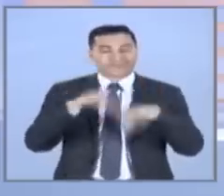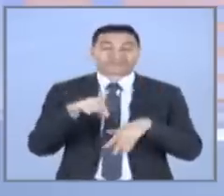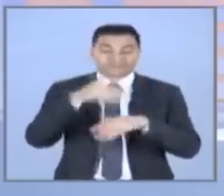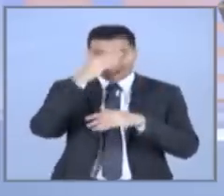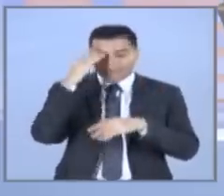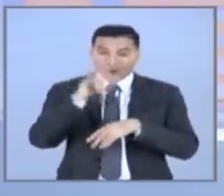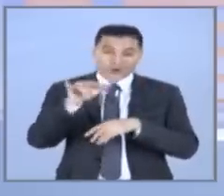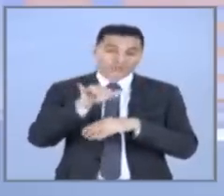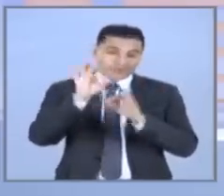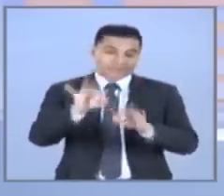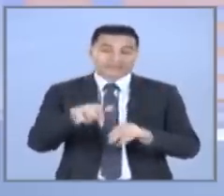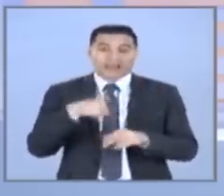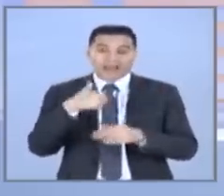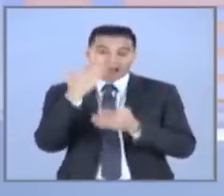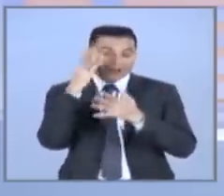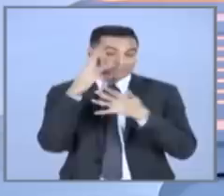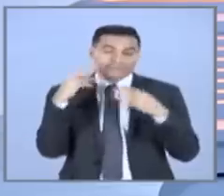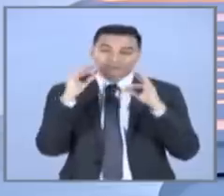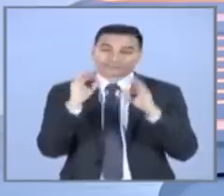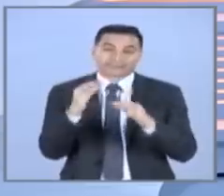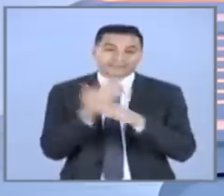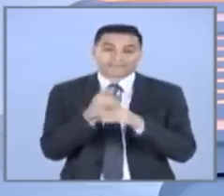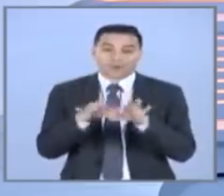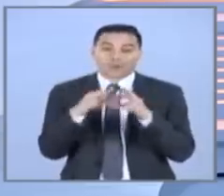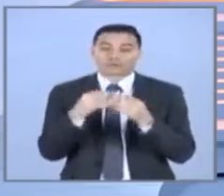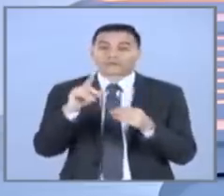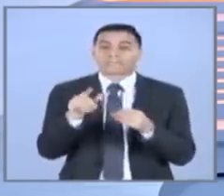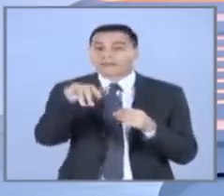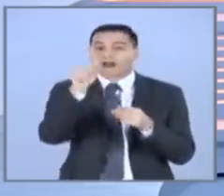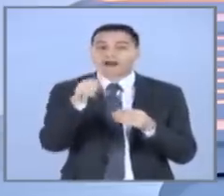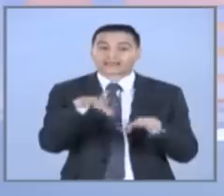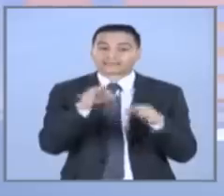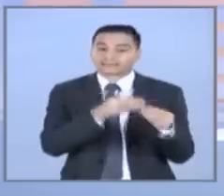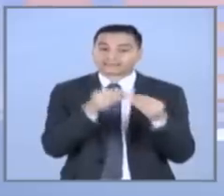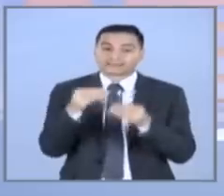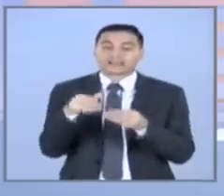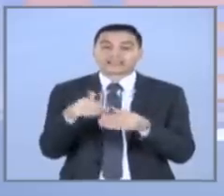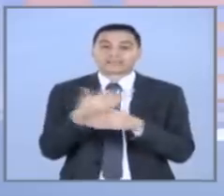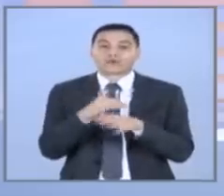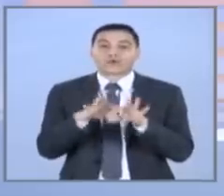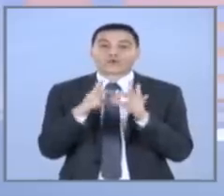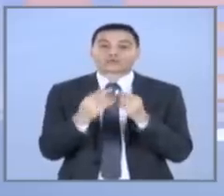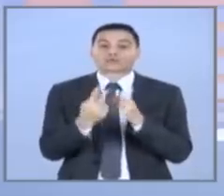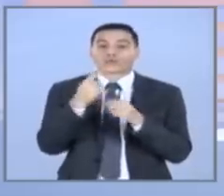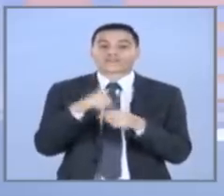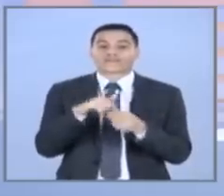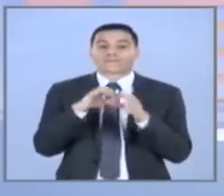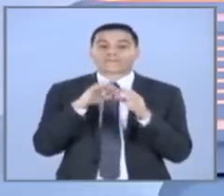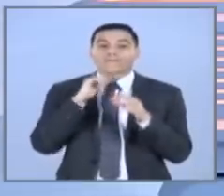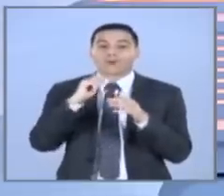الخبرة. إحنا مبسوطين جدا إن عيلة برايا رجعت، بالذات كمان ان انتوا العيله الوحيده من محافظه